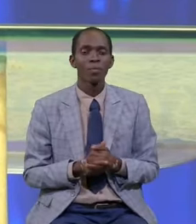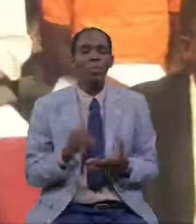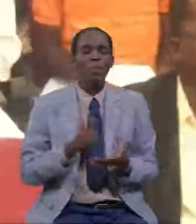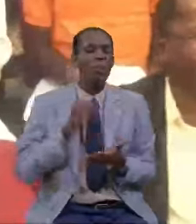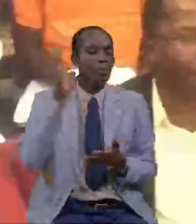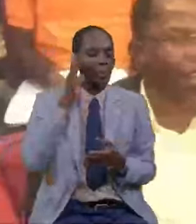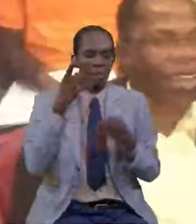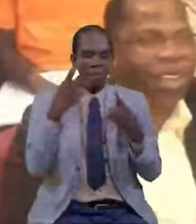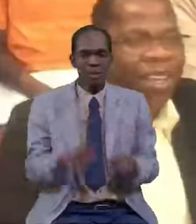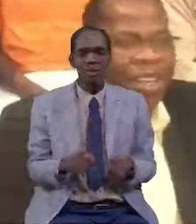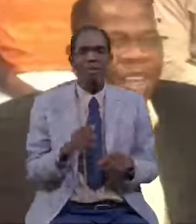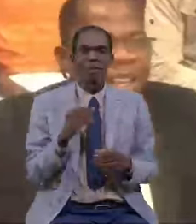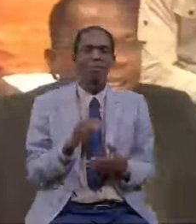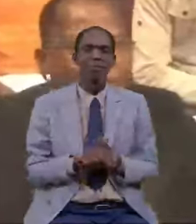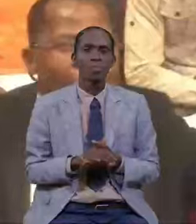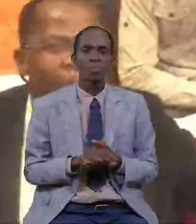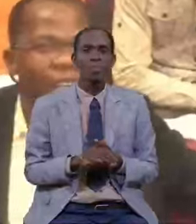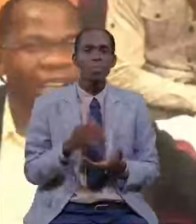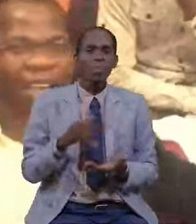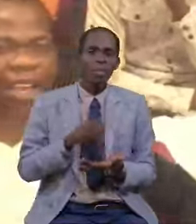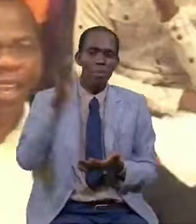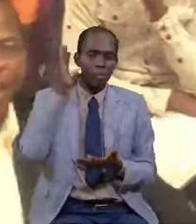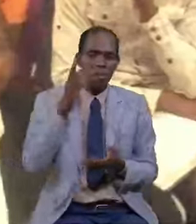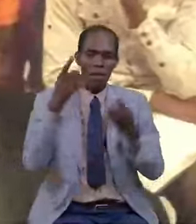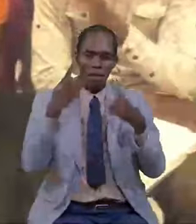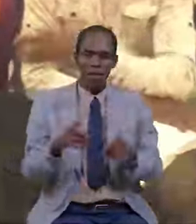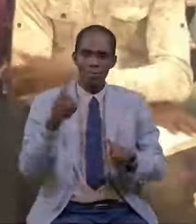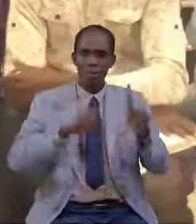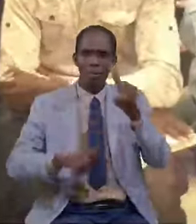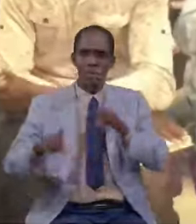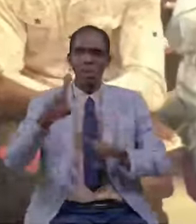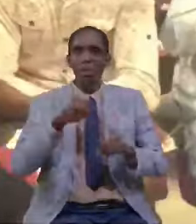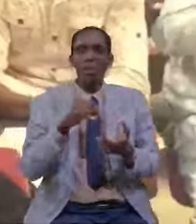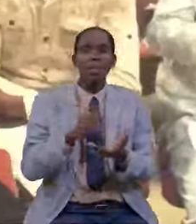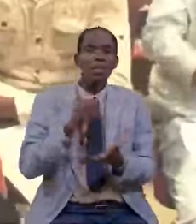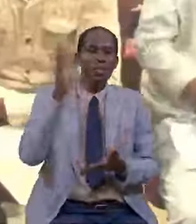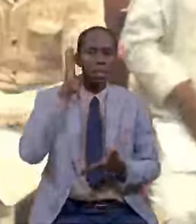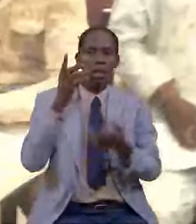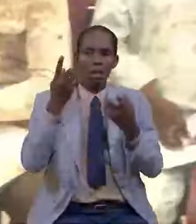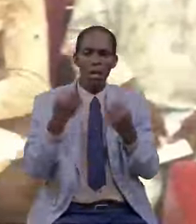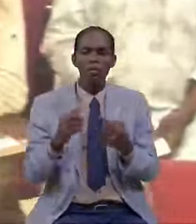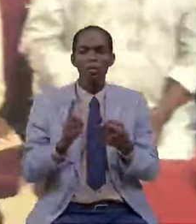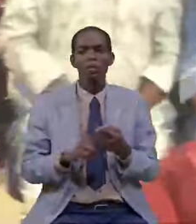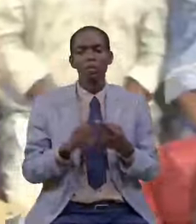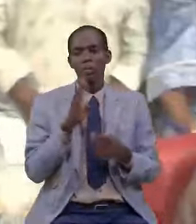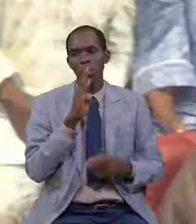Cela va s'accomplir. Quelqu'un là-bas, il faut le dire. Cela va s'accomplir.